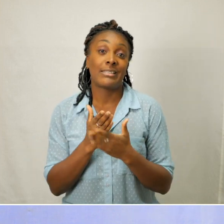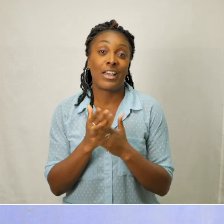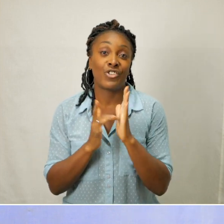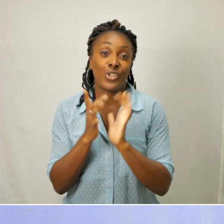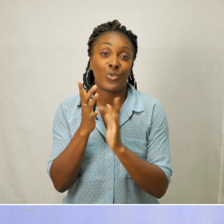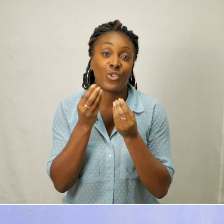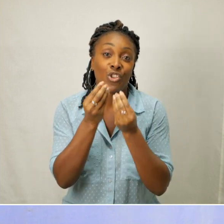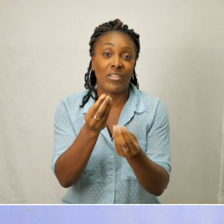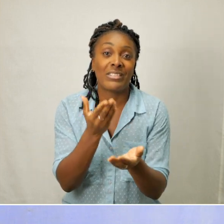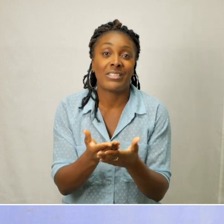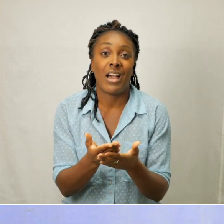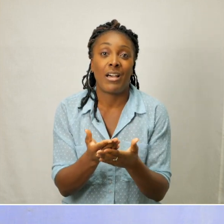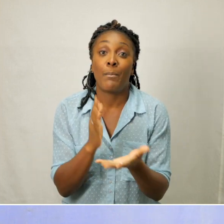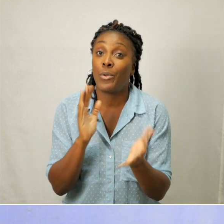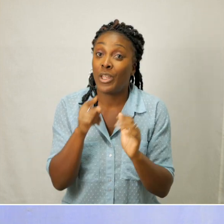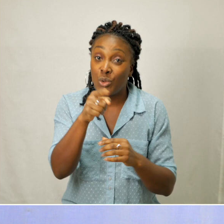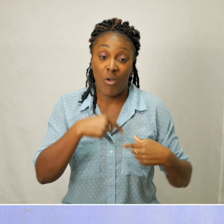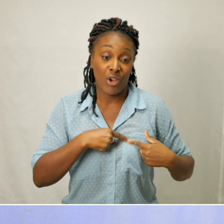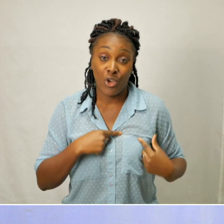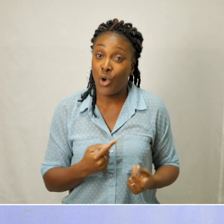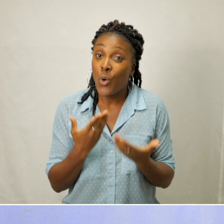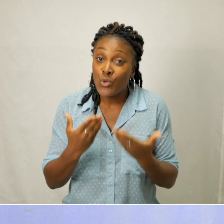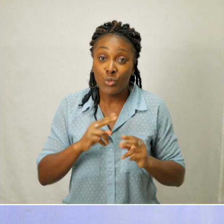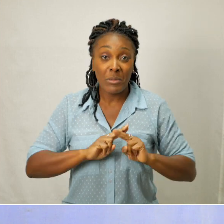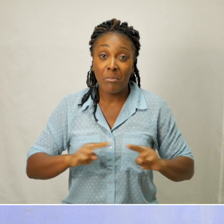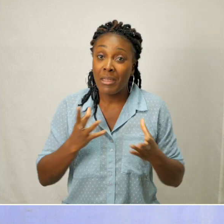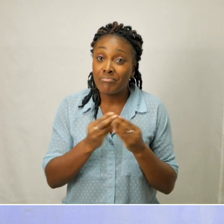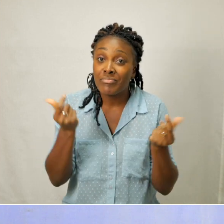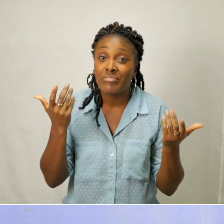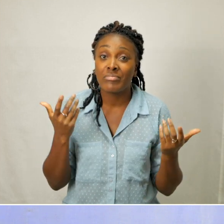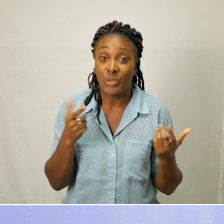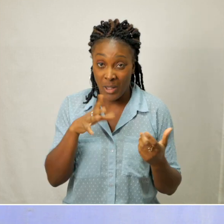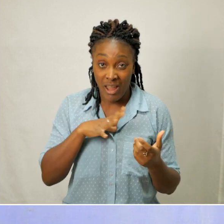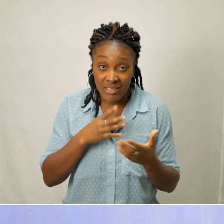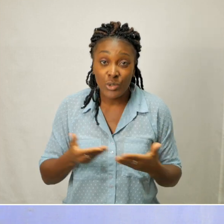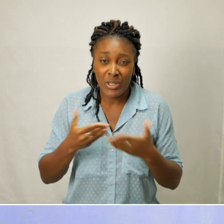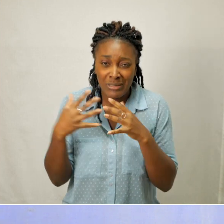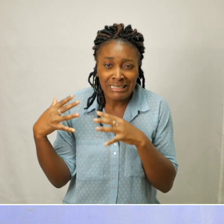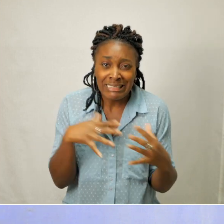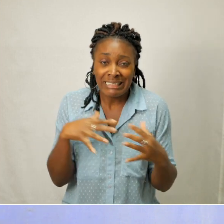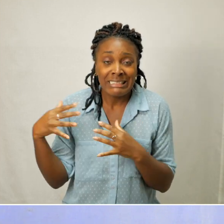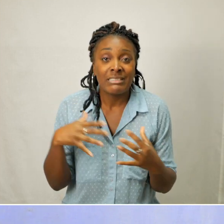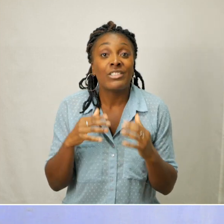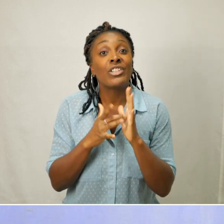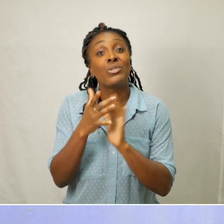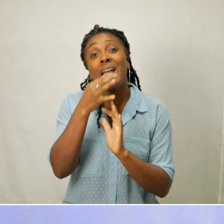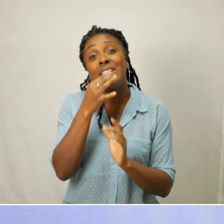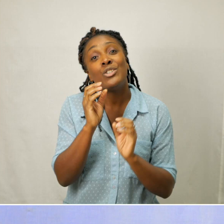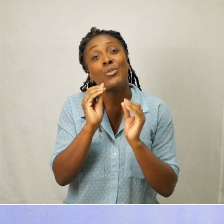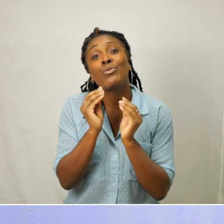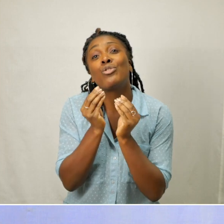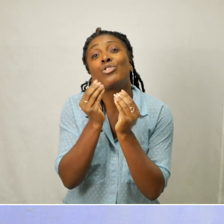Et aujourd'hui, le Seigneur veut ranimer cette paix peut-être dans ton cœur, à toi qui aujourd'hui passe par ces moments difficiles. Mais Jésus a dit, je